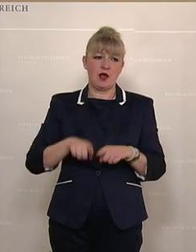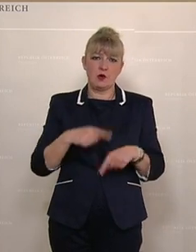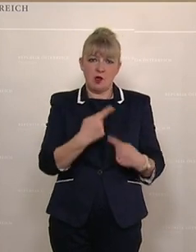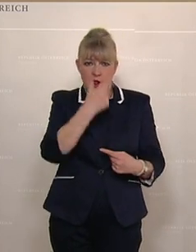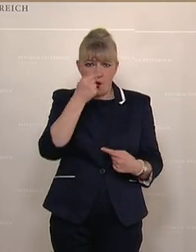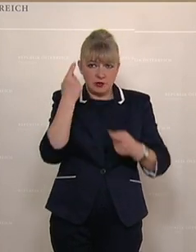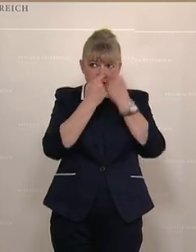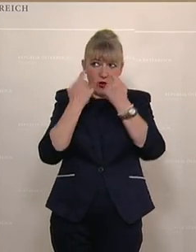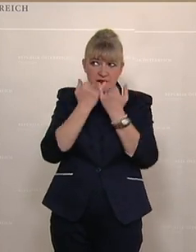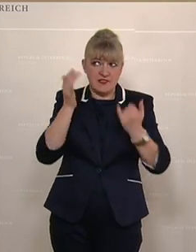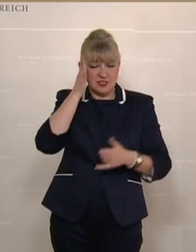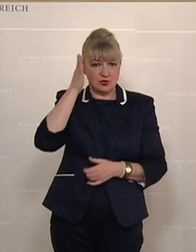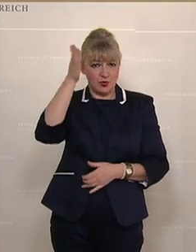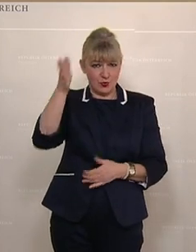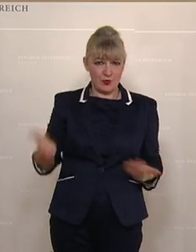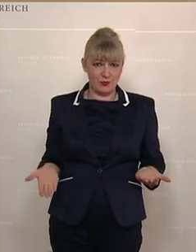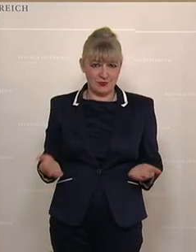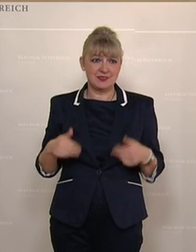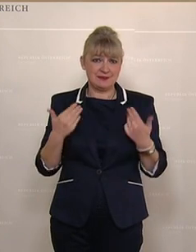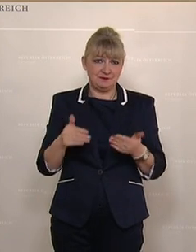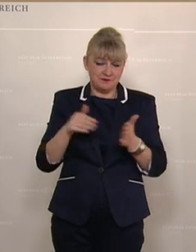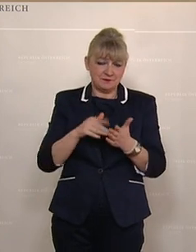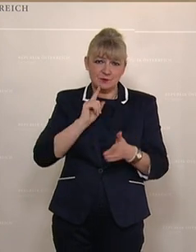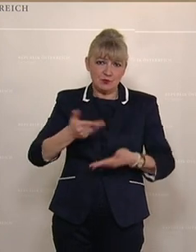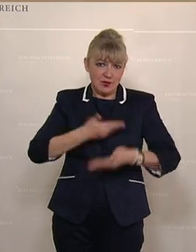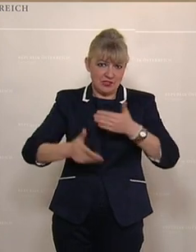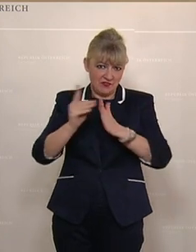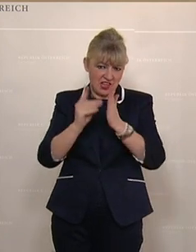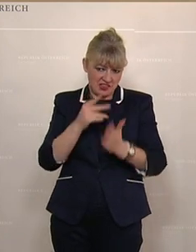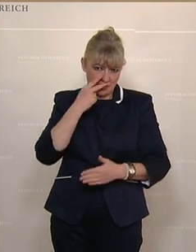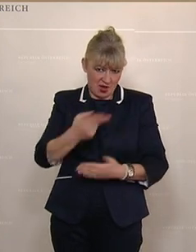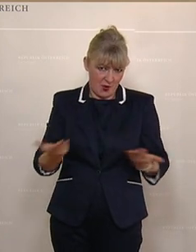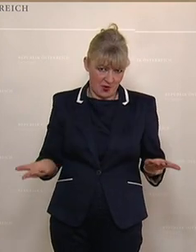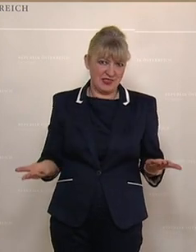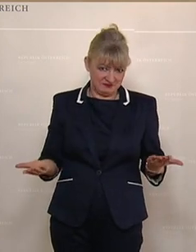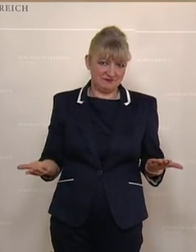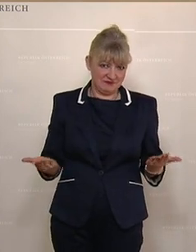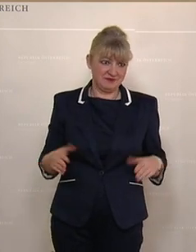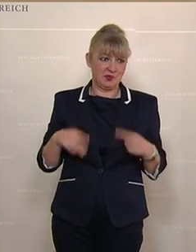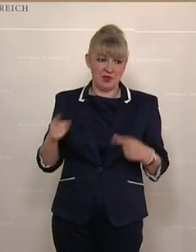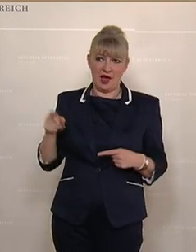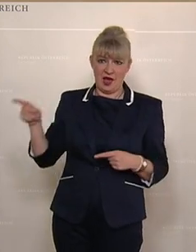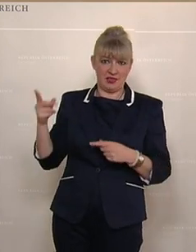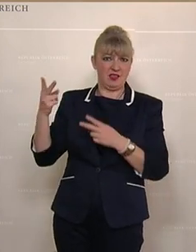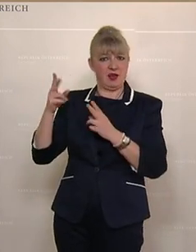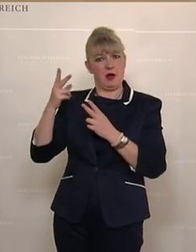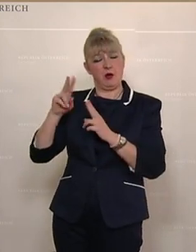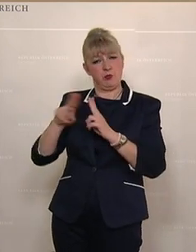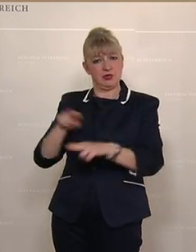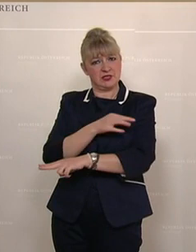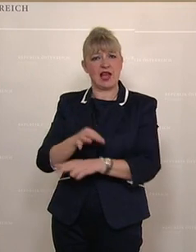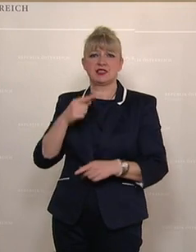Sorgen um die Zukunft machen. Ich meine, man braucht sich nur die Wirtschaftsdaten ansehen. Und dann sprechen Sie davon, dass gerade